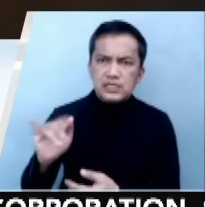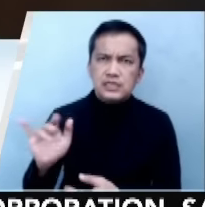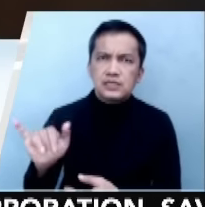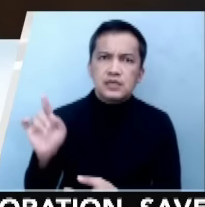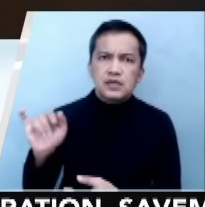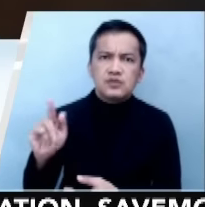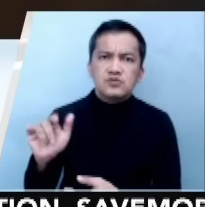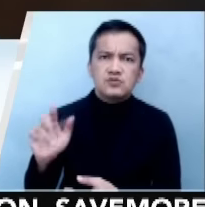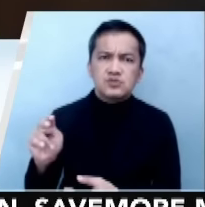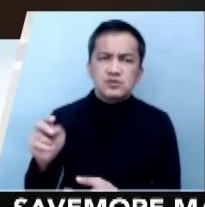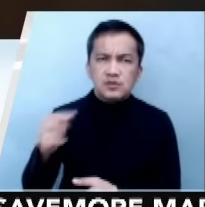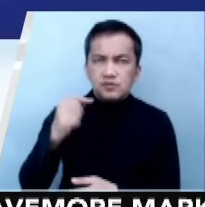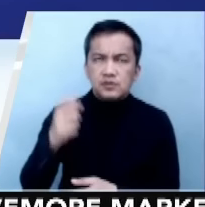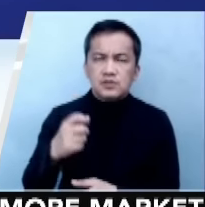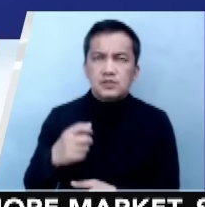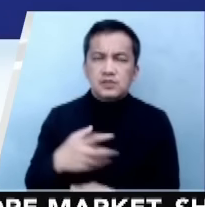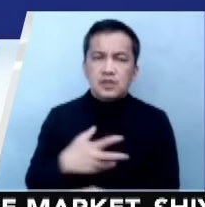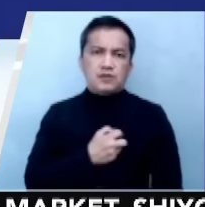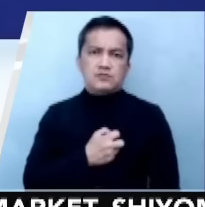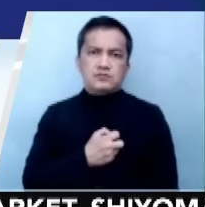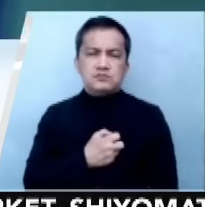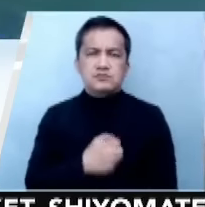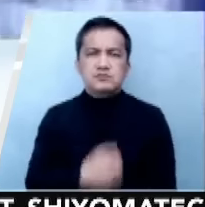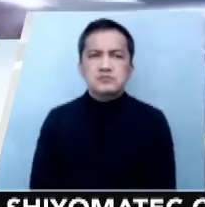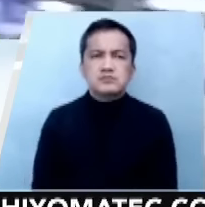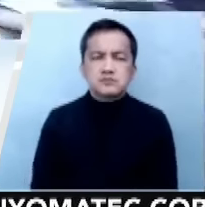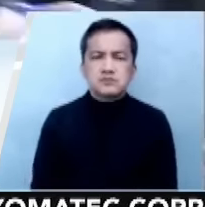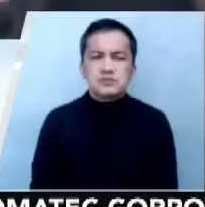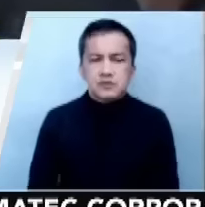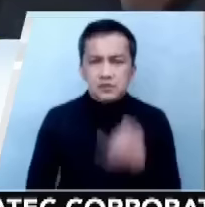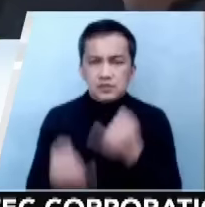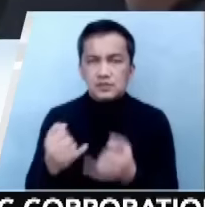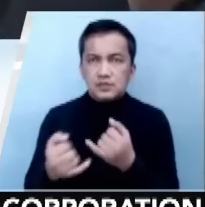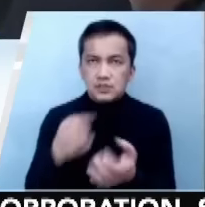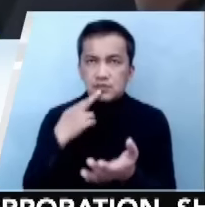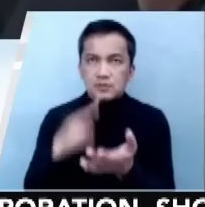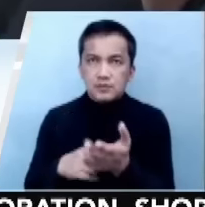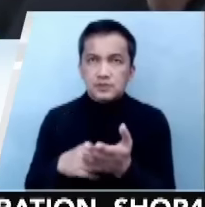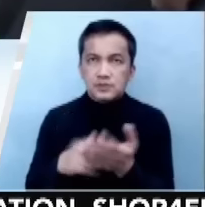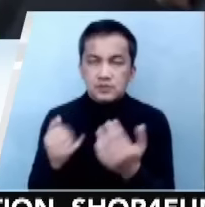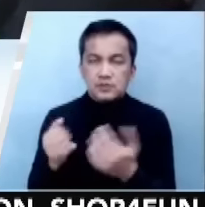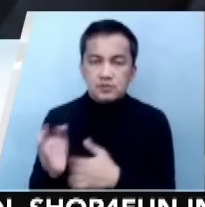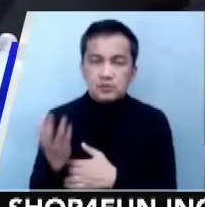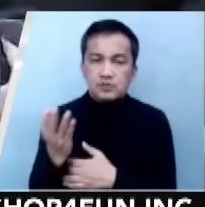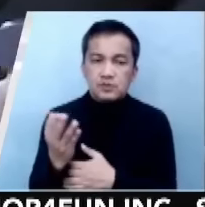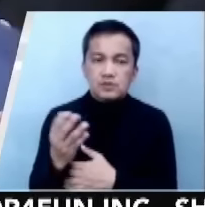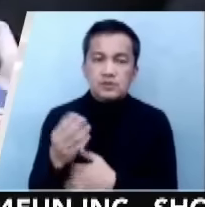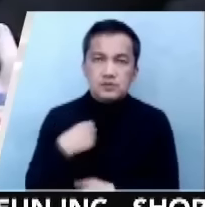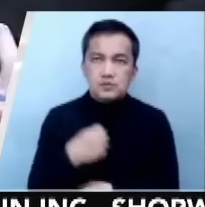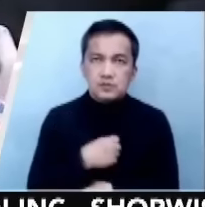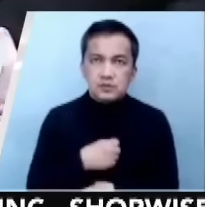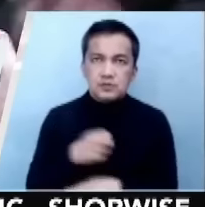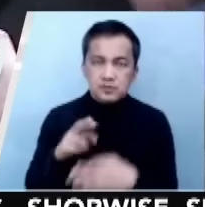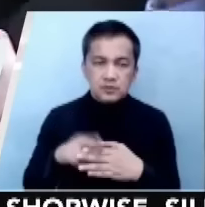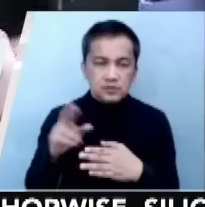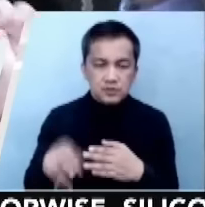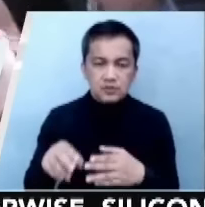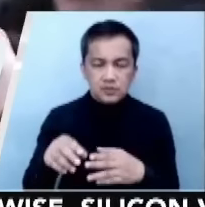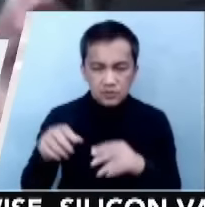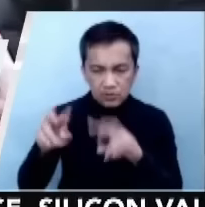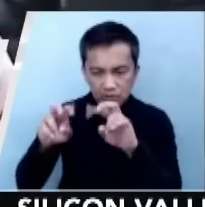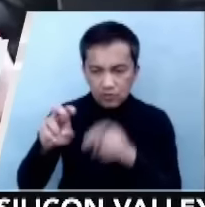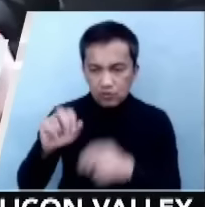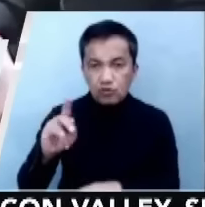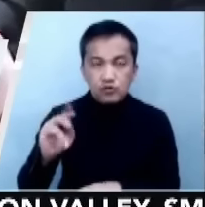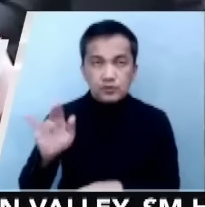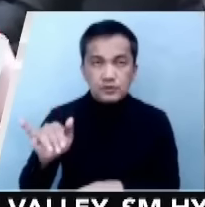sa cardiac arrest. Huling ulat, as of this morning, Mr. Senator, ang resulta ng autopsy ni Jeline ay